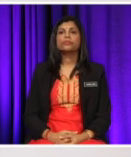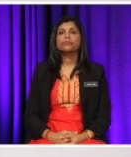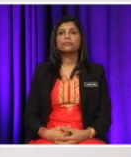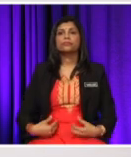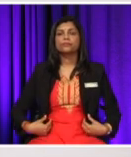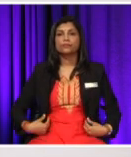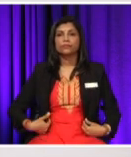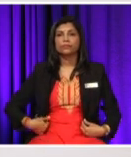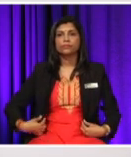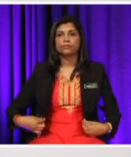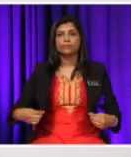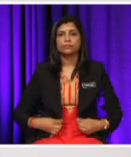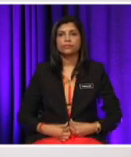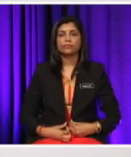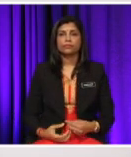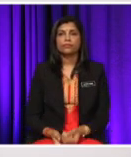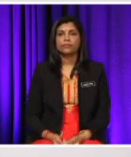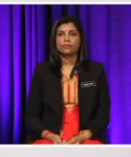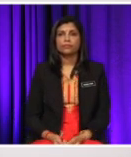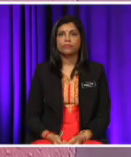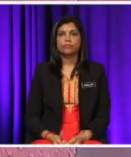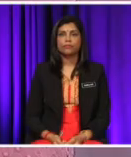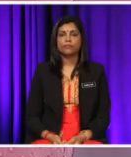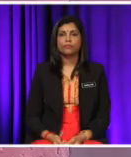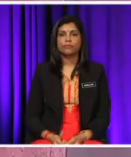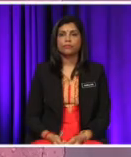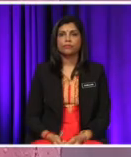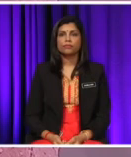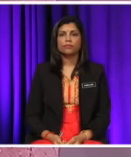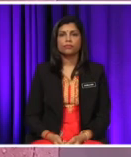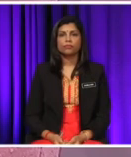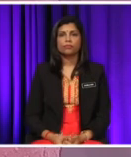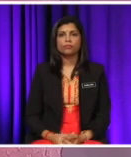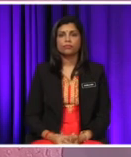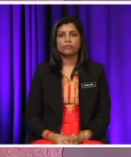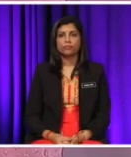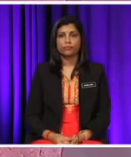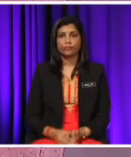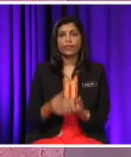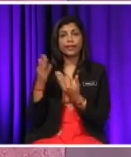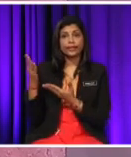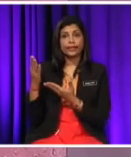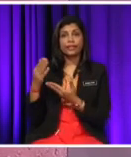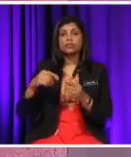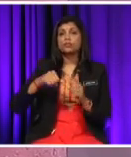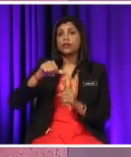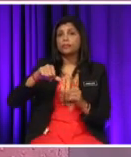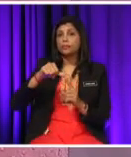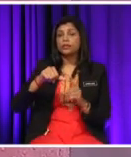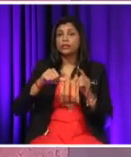jadi ini adalah ekstrapolasi kita apabila kosong derajat Celcius